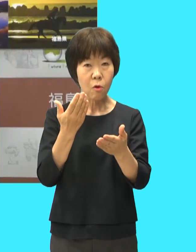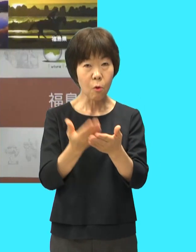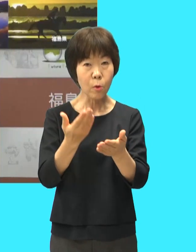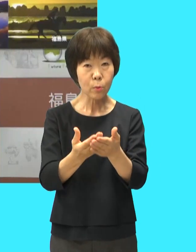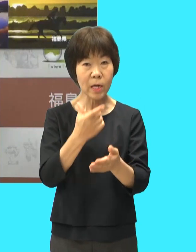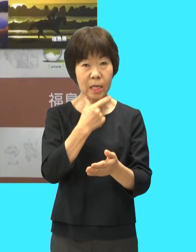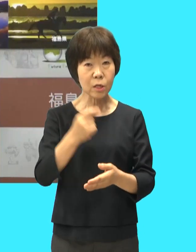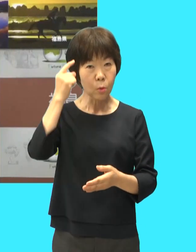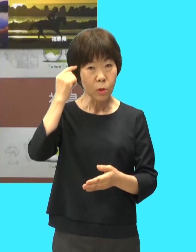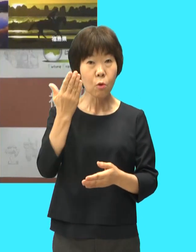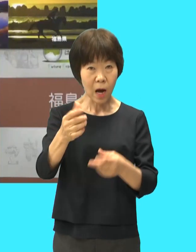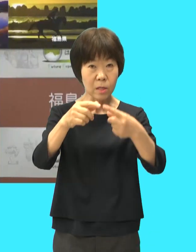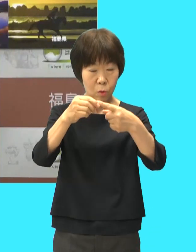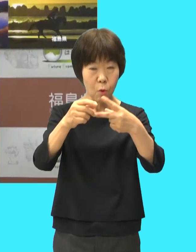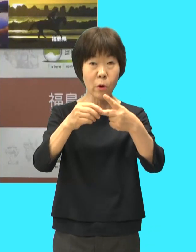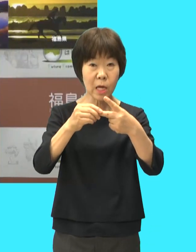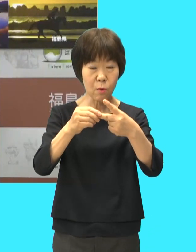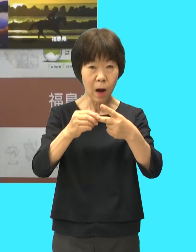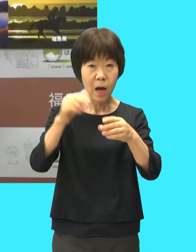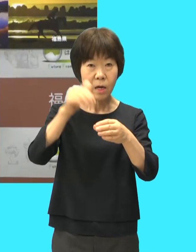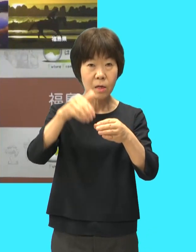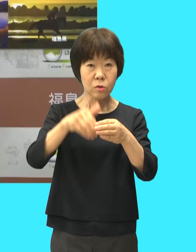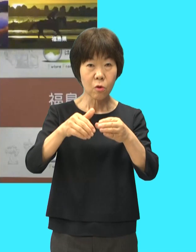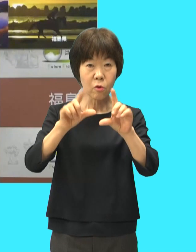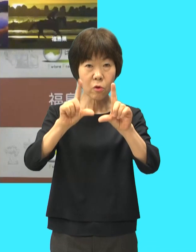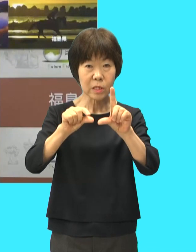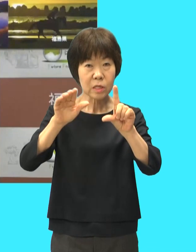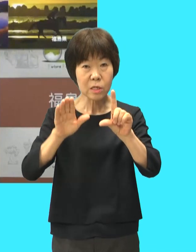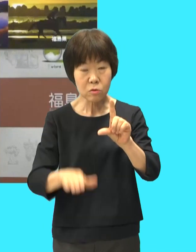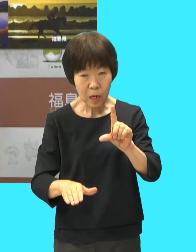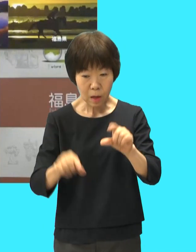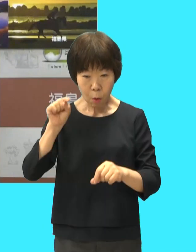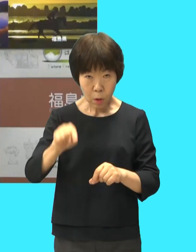ところえーもう一点は投票率が伸び悩んだ増え